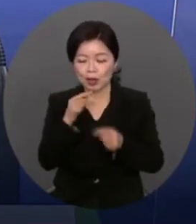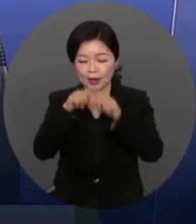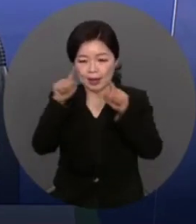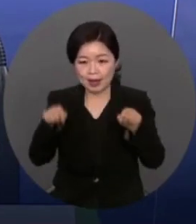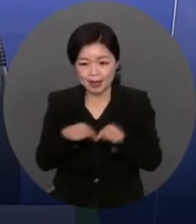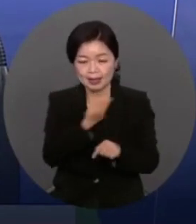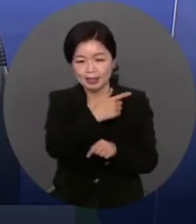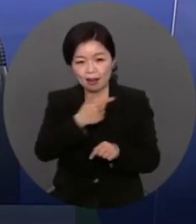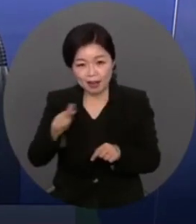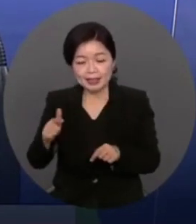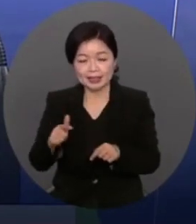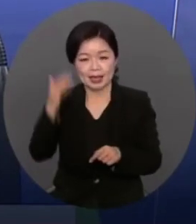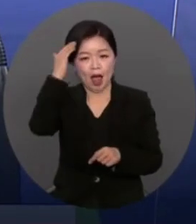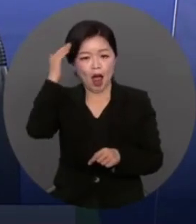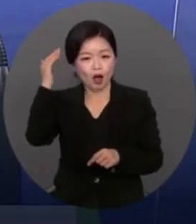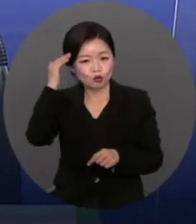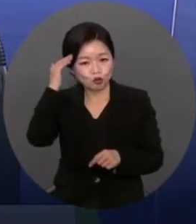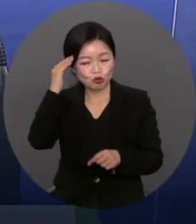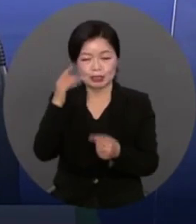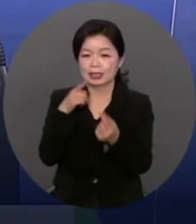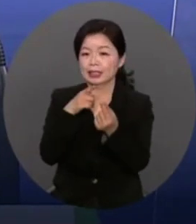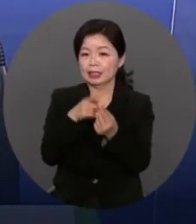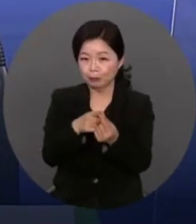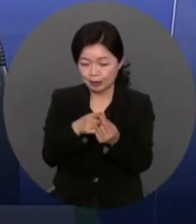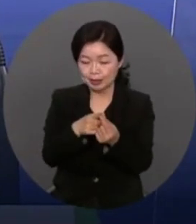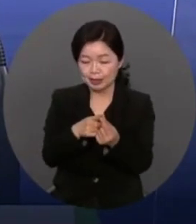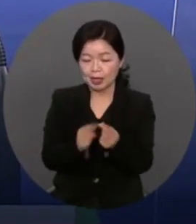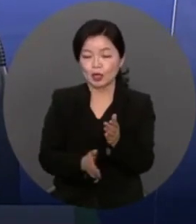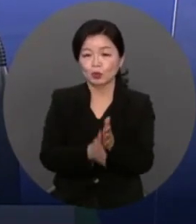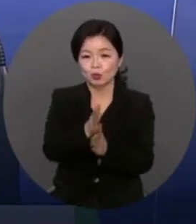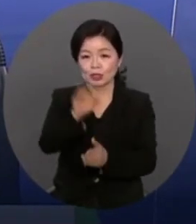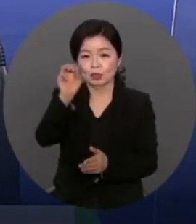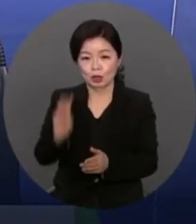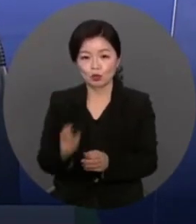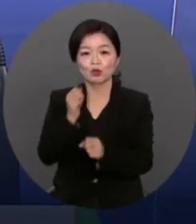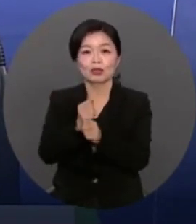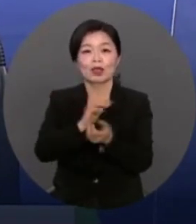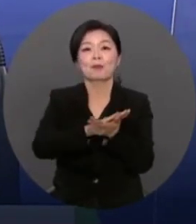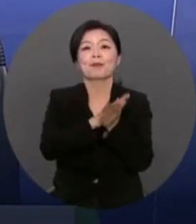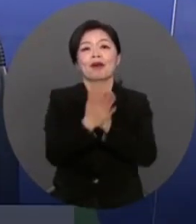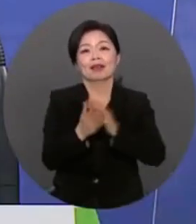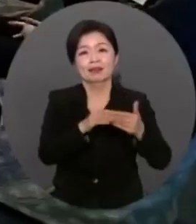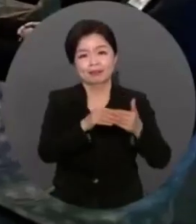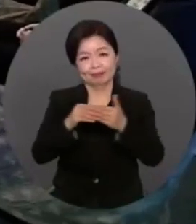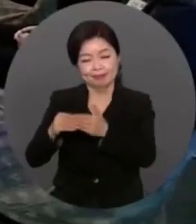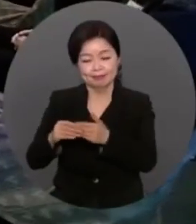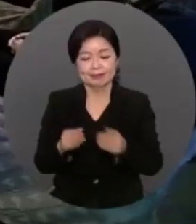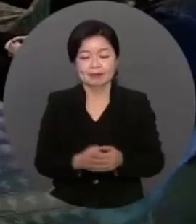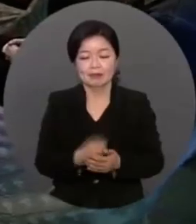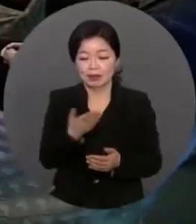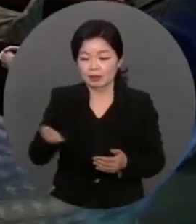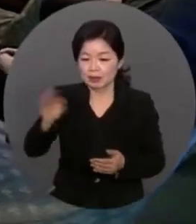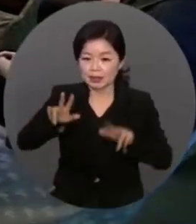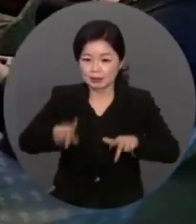산업을 집적해 대한민국 제1의 미래차 도시 광주로 변화를 이끌어내겠습니다.